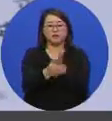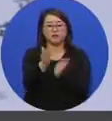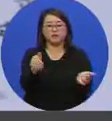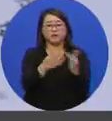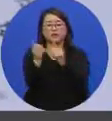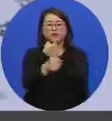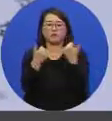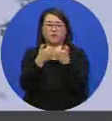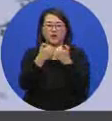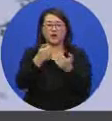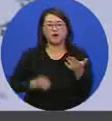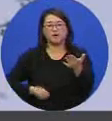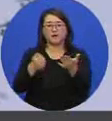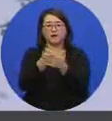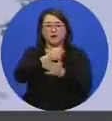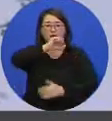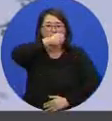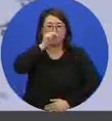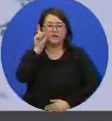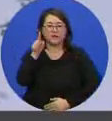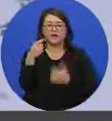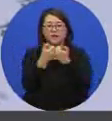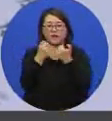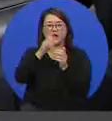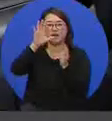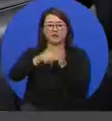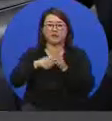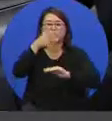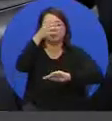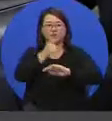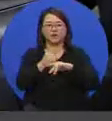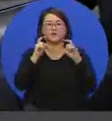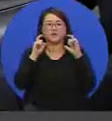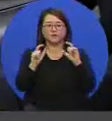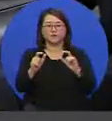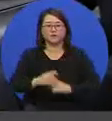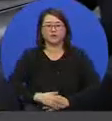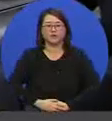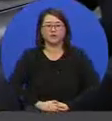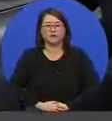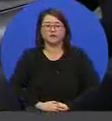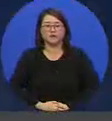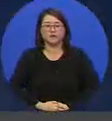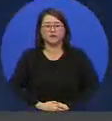예결위가 의결한 예산안은 내일 본회의를 거쳐 최종 확정됩니다.